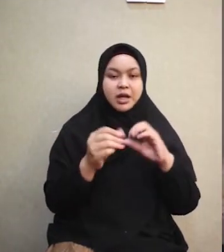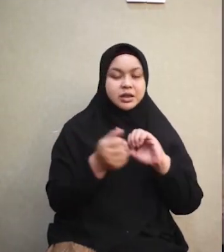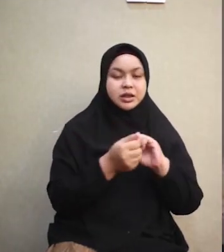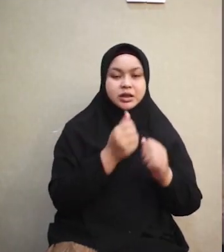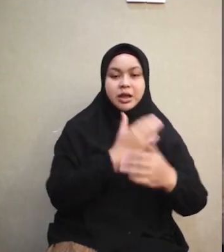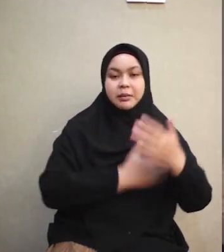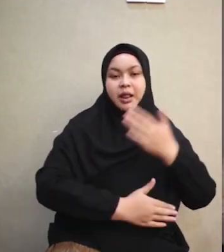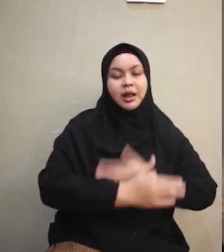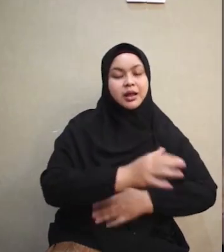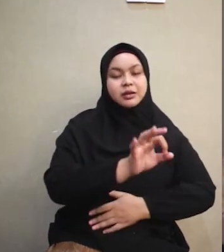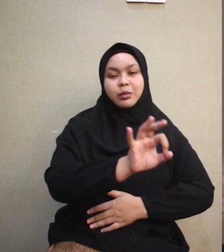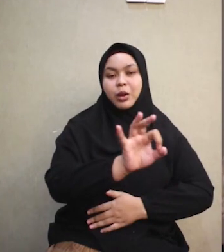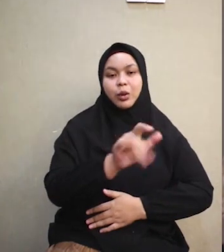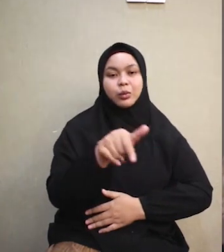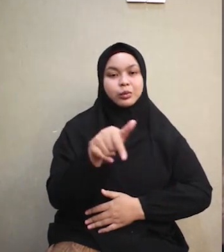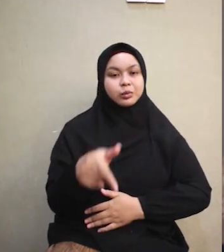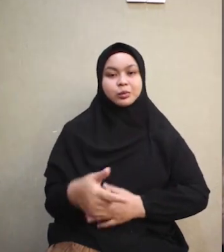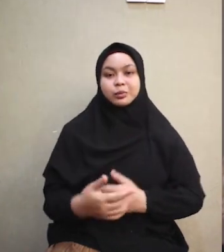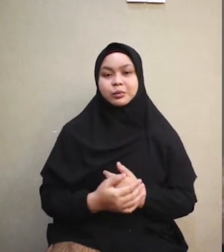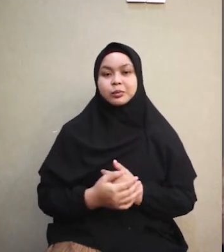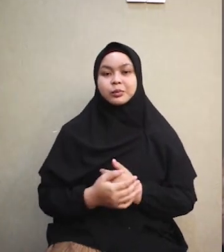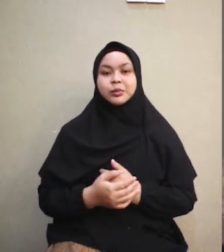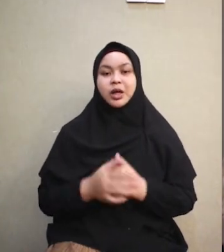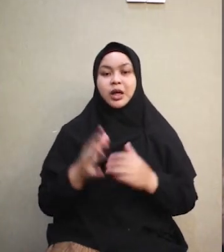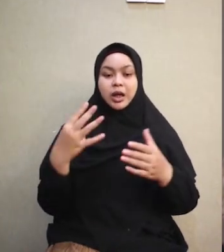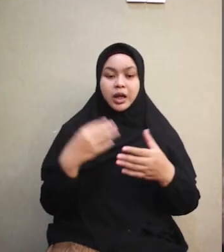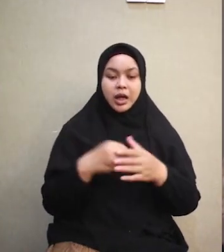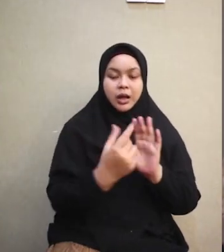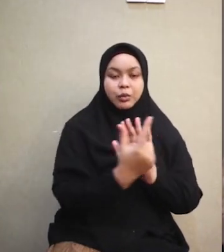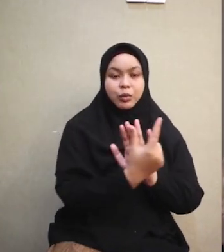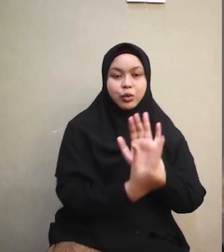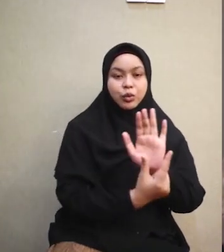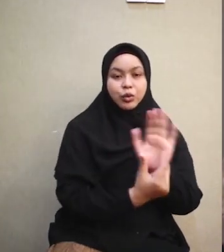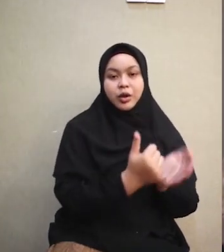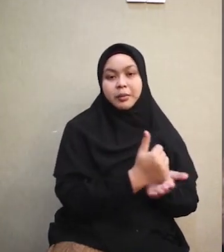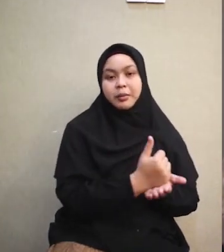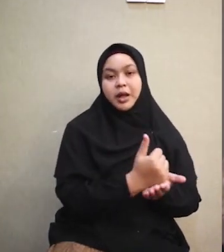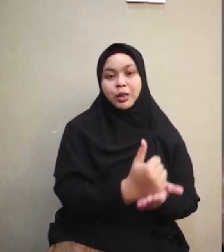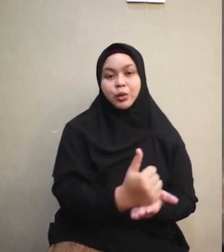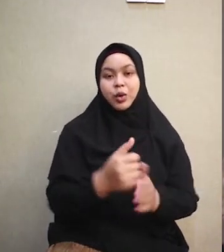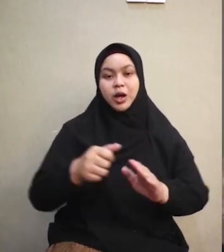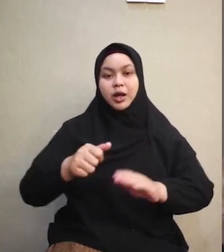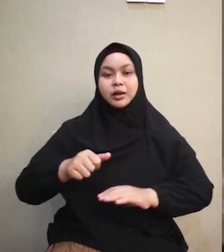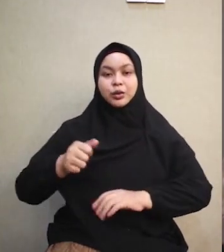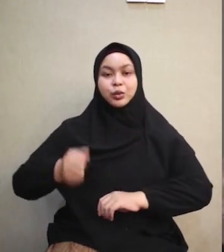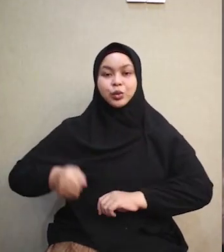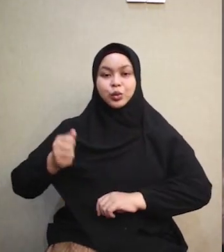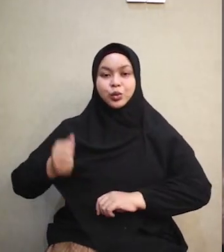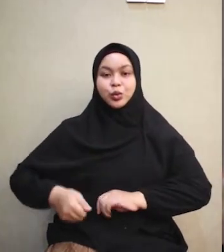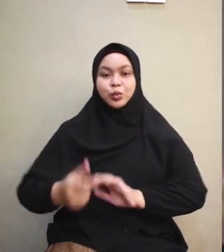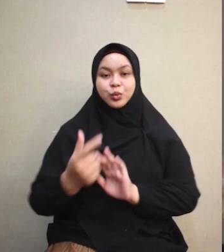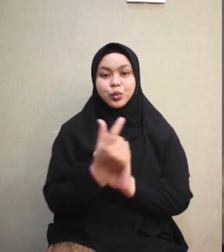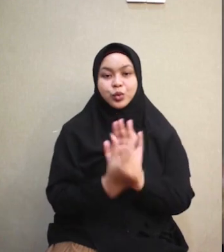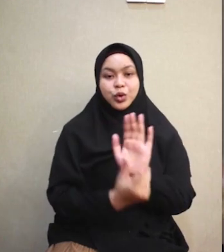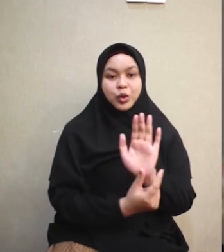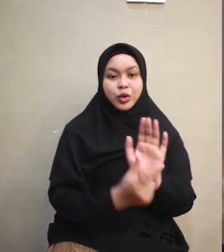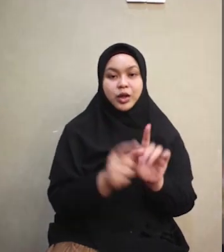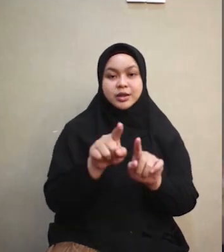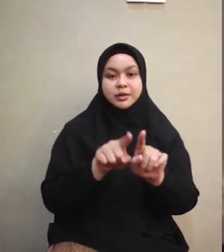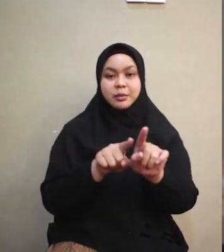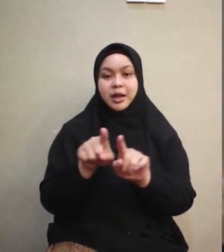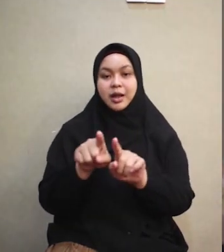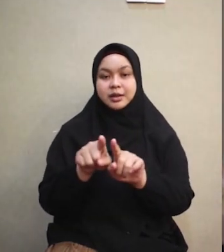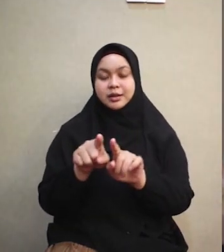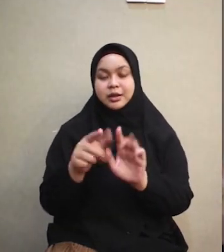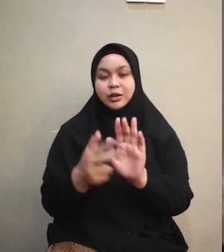belum bahkan di dalam undang-undang bantuan hukum undang-undang 11 undang-undang